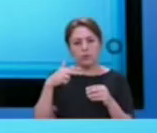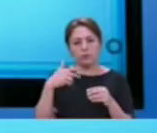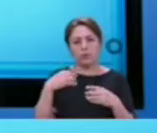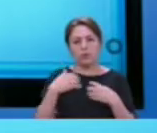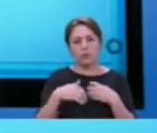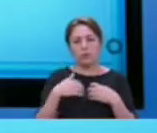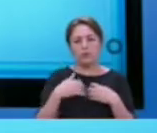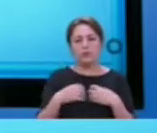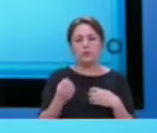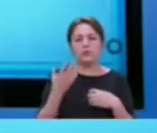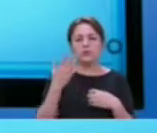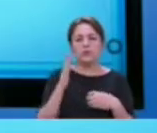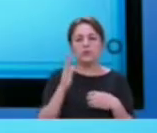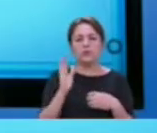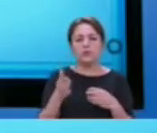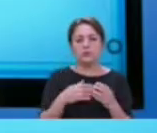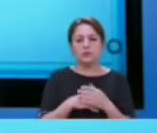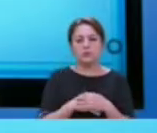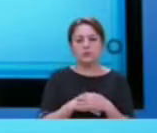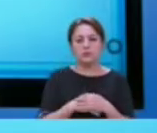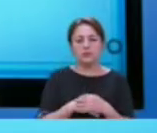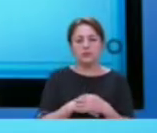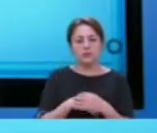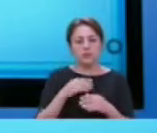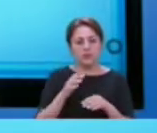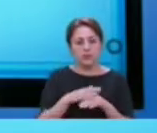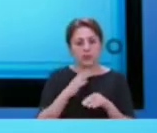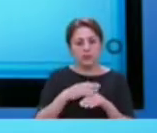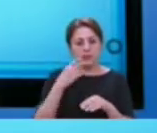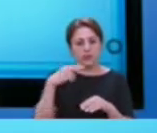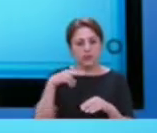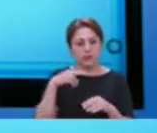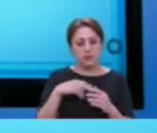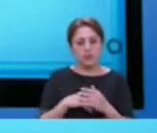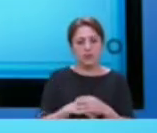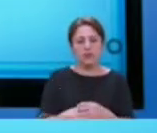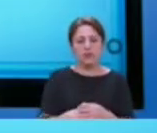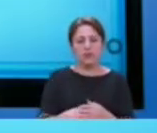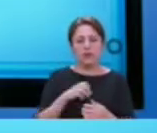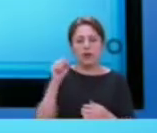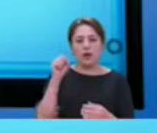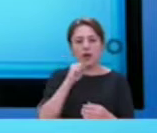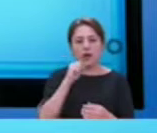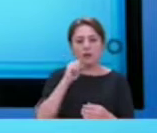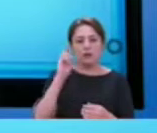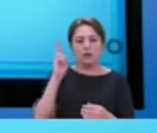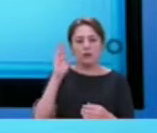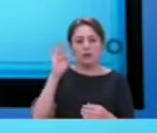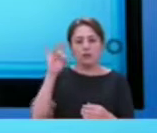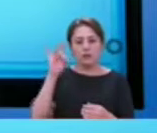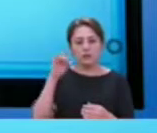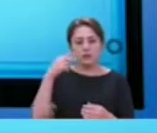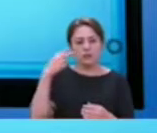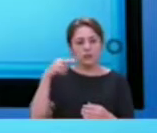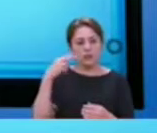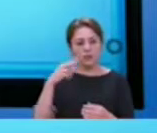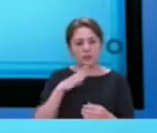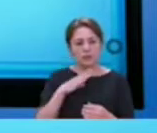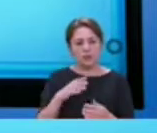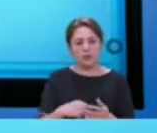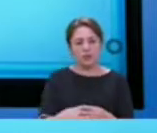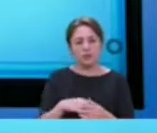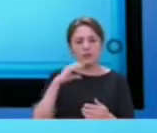orasida necha son bo'ladi? Barakalla. 20. A'ning koordinatasi demak 20